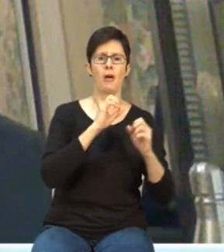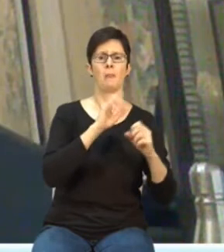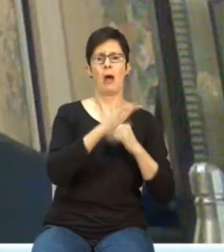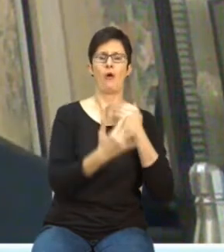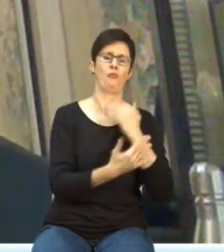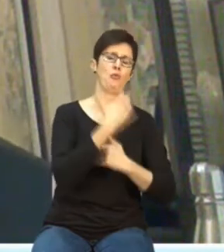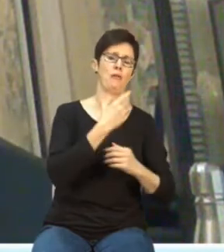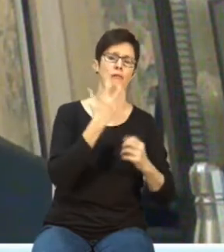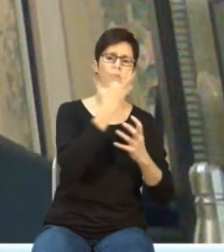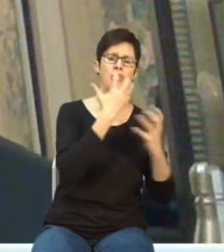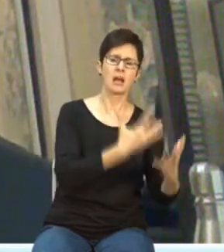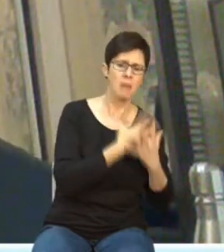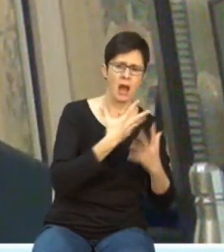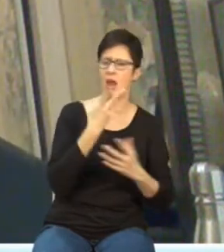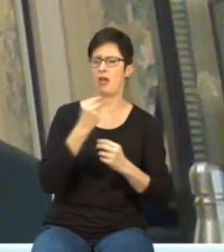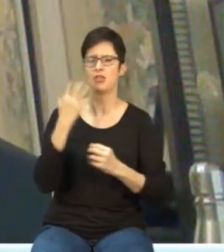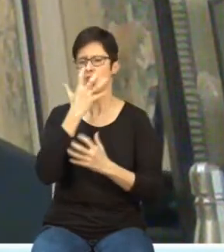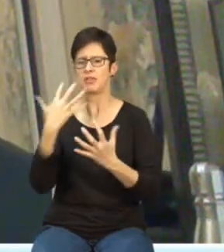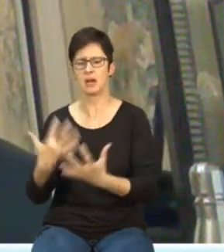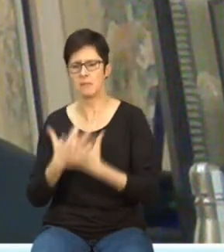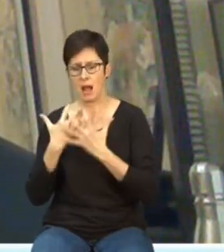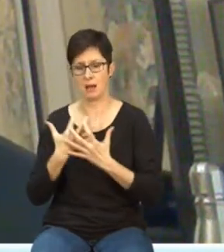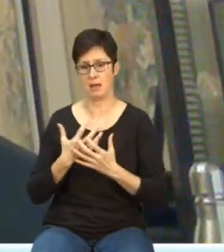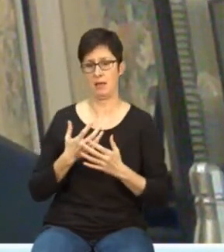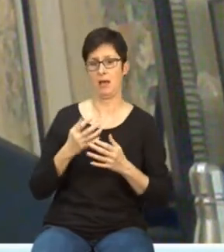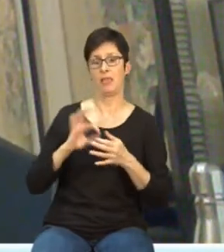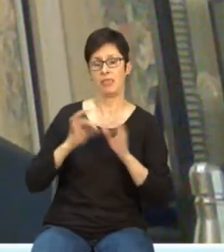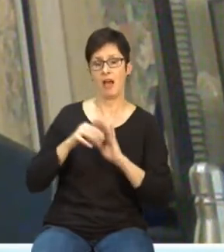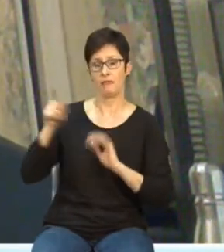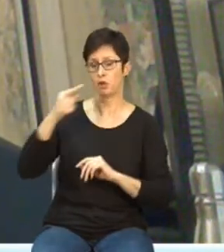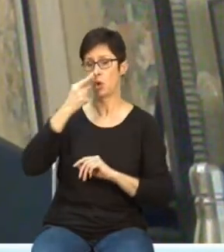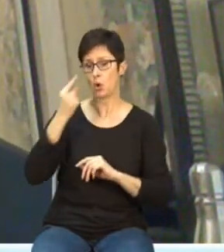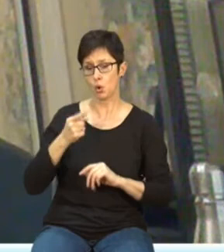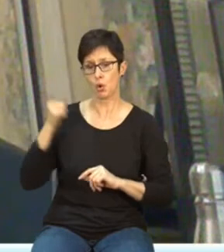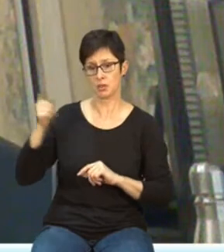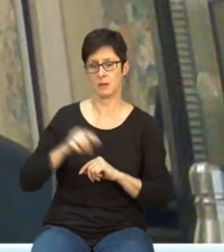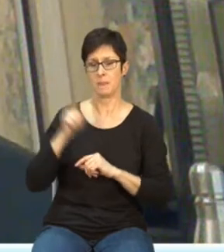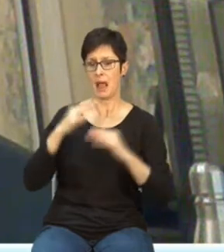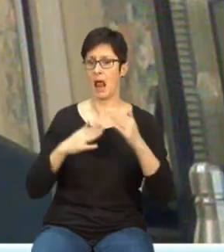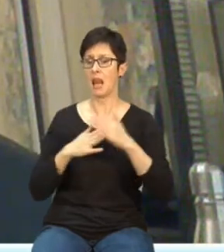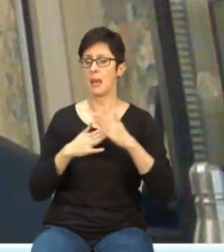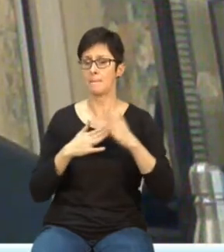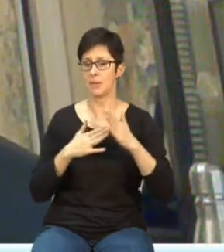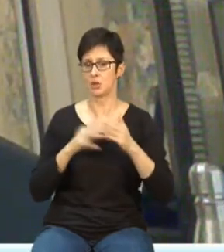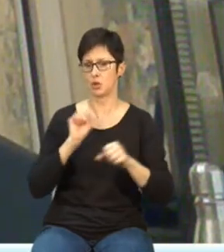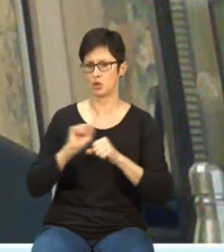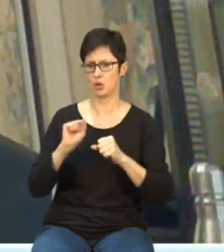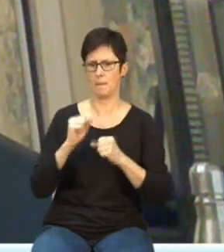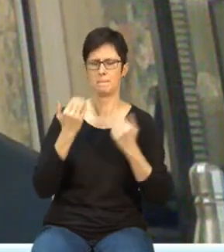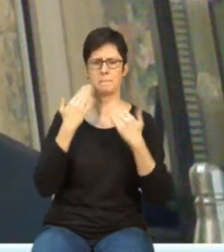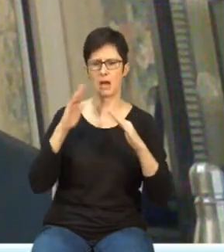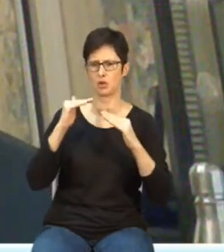termalne także w Rosji odnosi się do tego i tam limity które zostały wyznaczone są bardzo